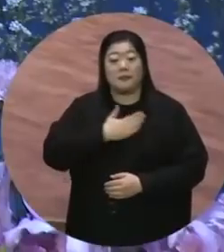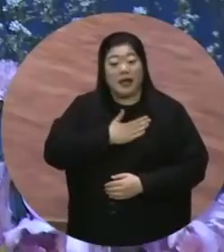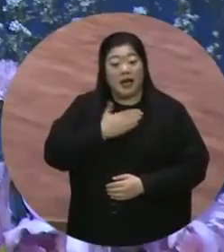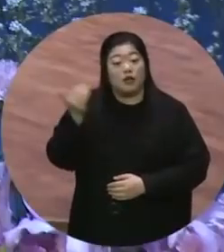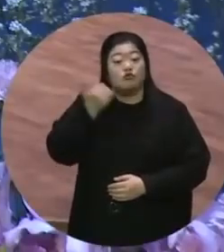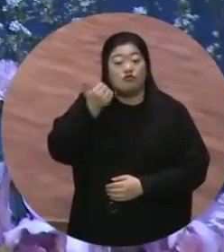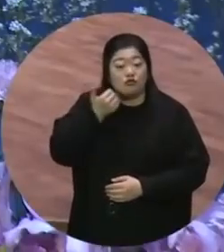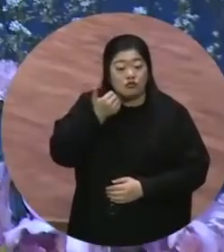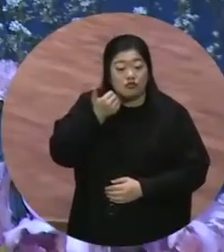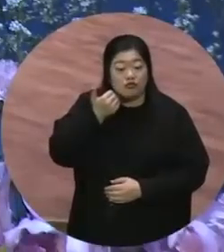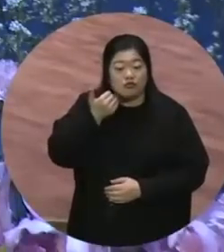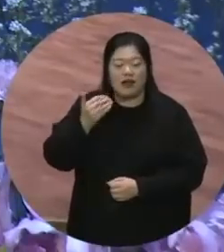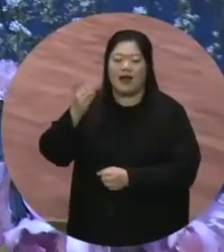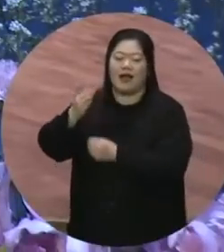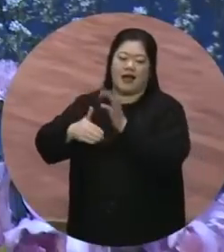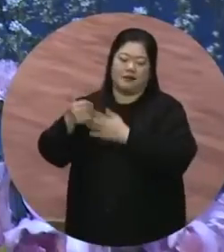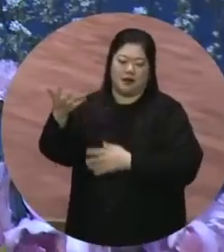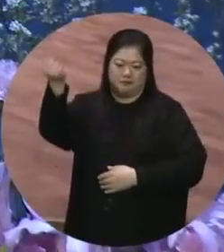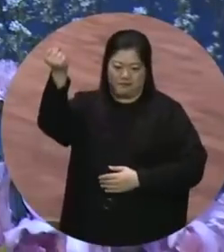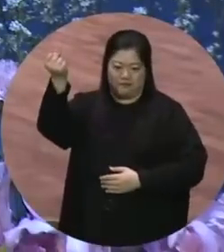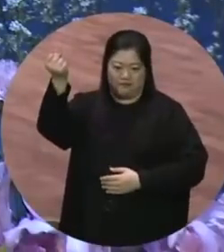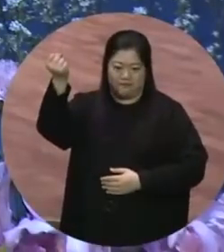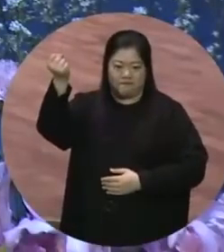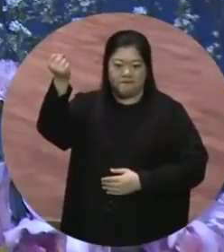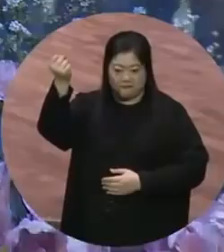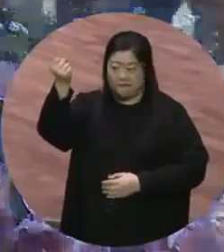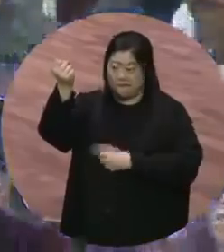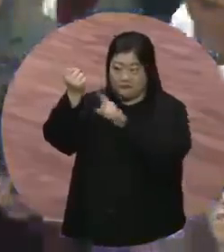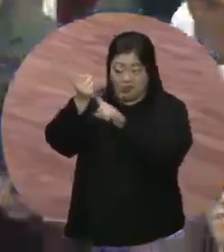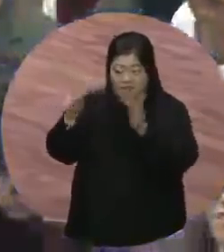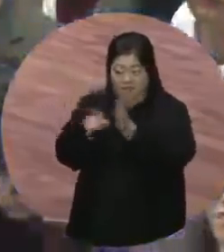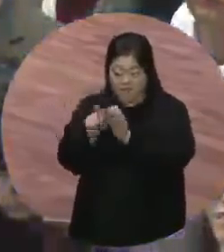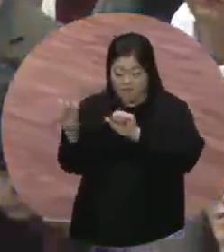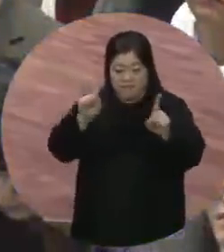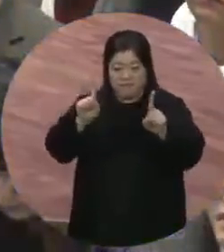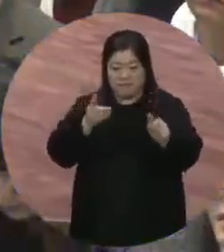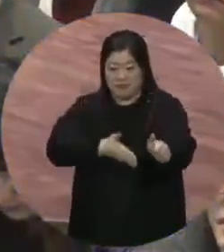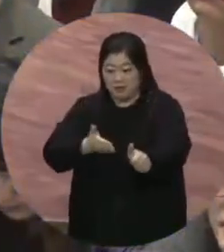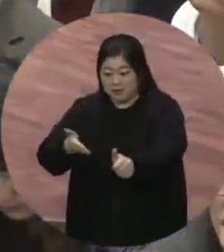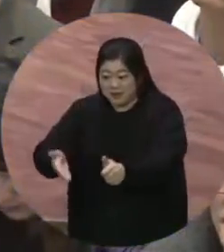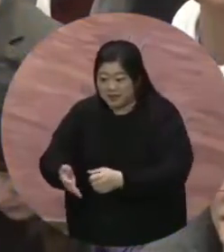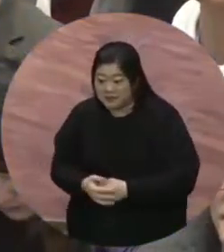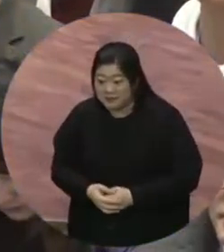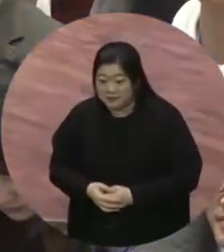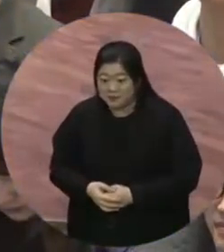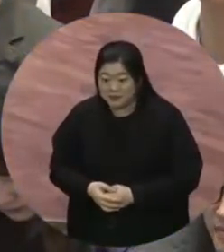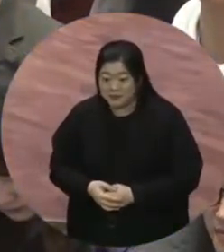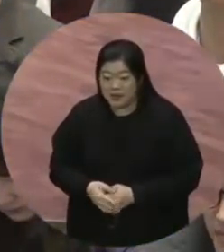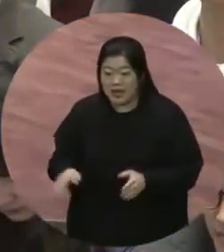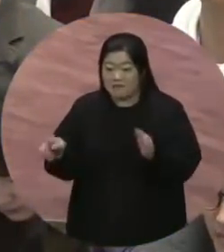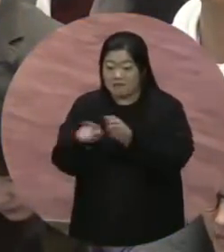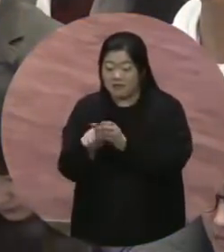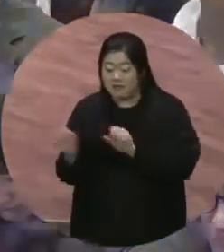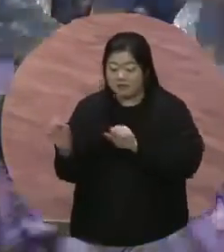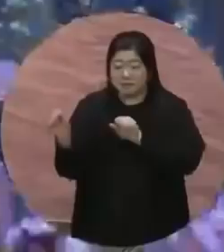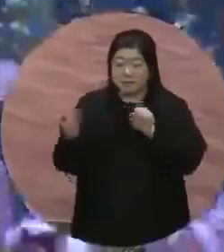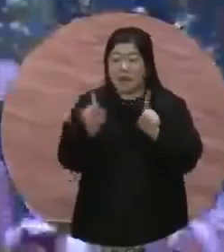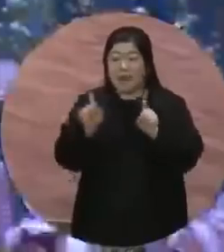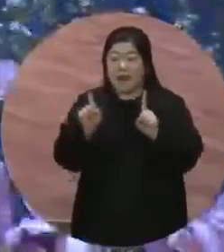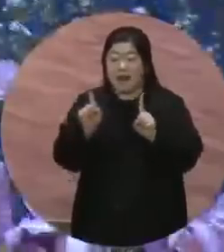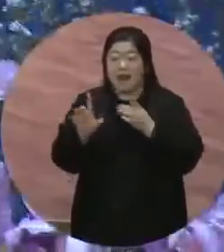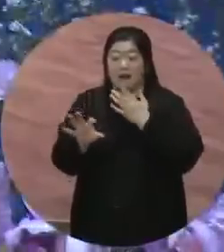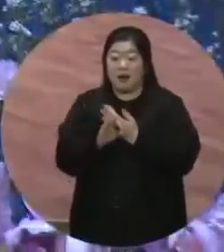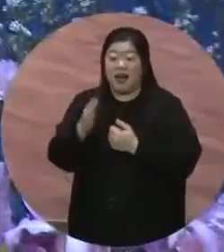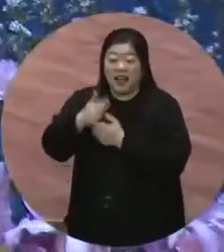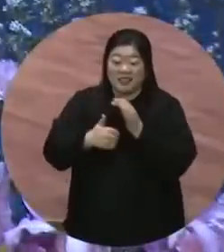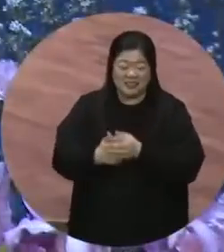것이다 라고 하는 정체성을 확실히 가지시 바랍니다. 이렇게 가지게 되면요, 그걸 가진 정도에 따라서 하나님 다